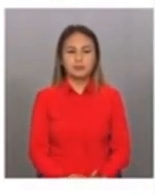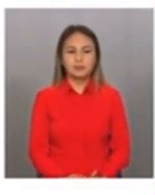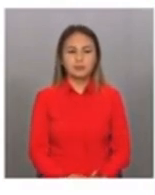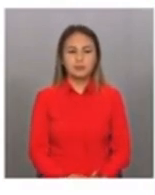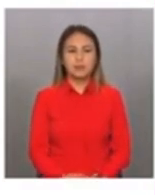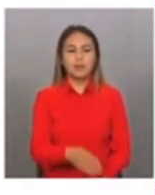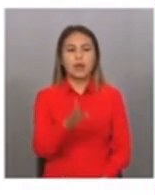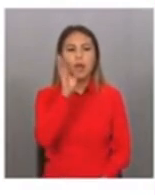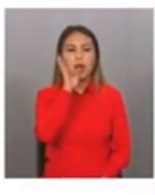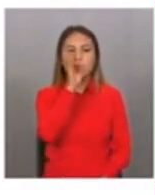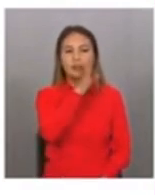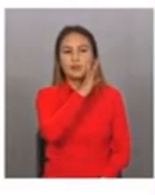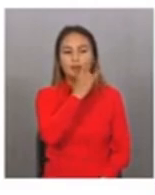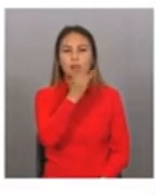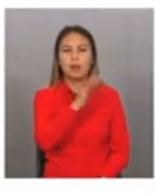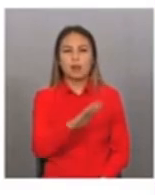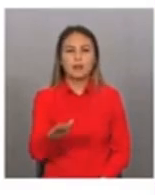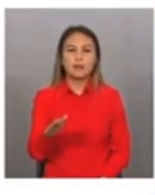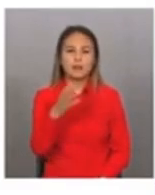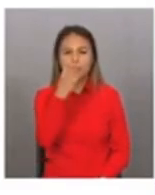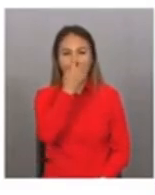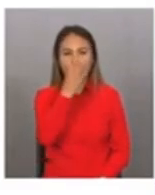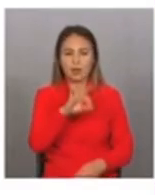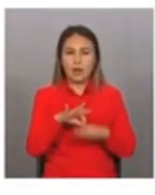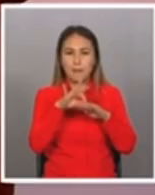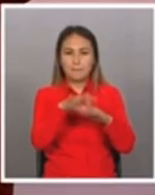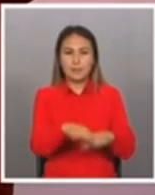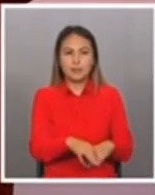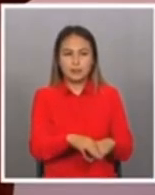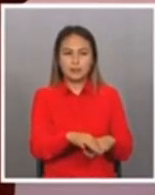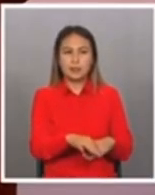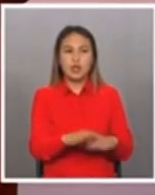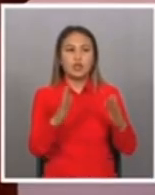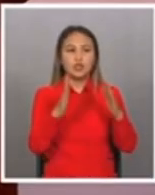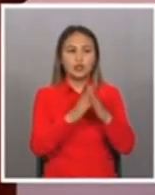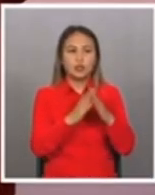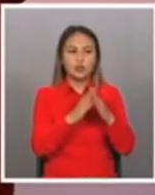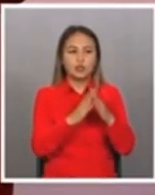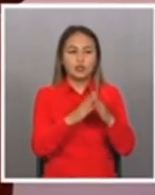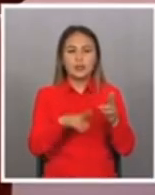Анасы балаларын циркке апарды. И